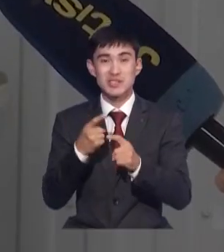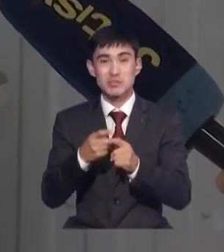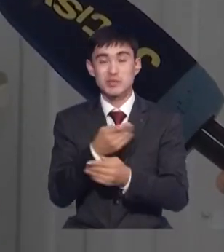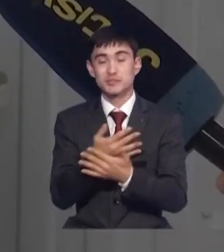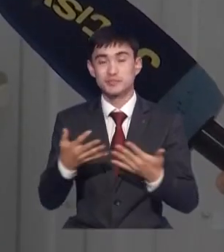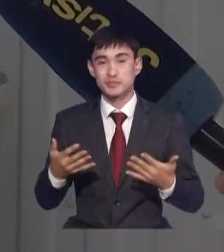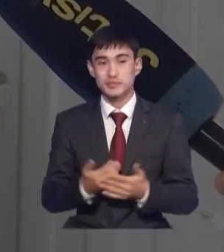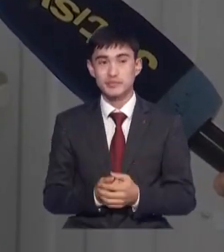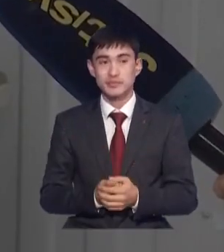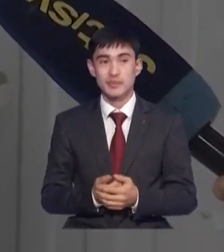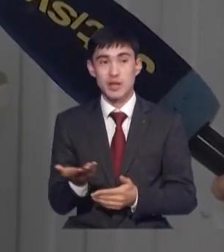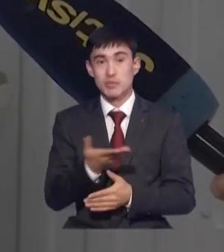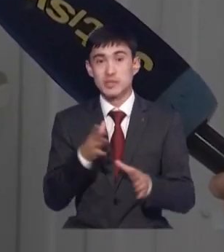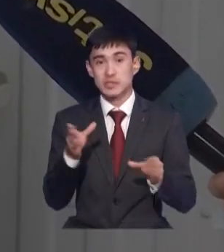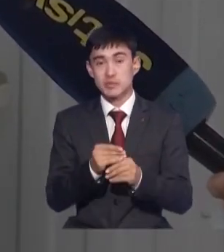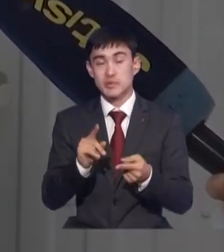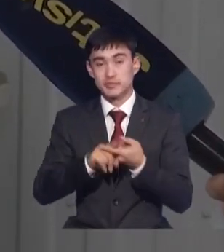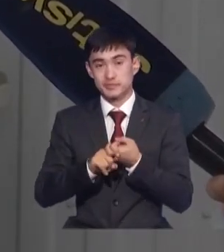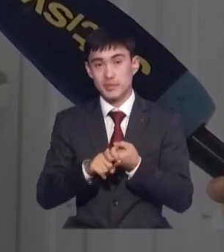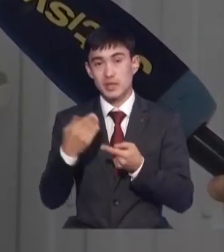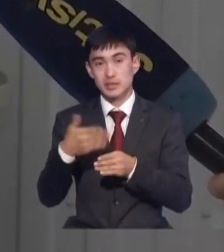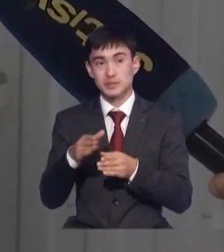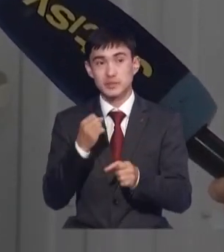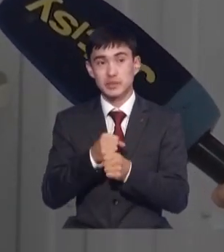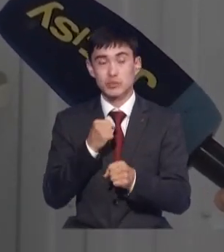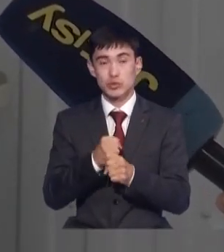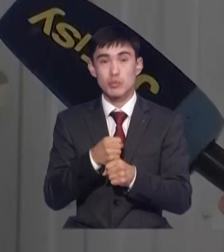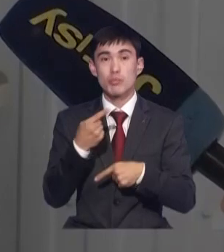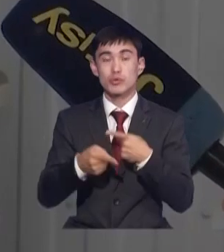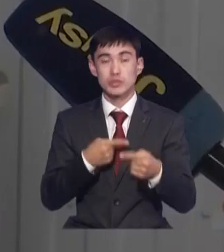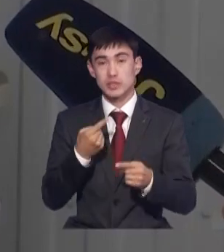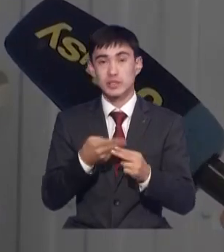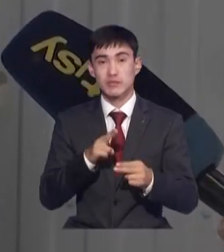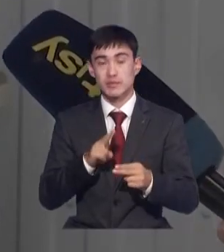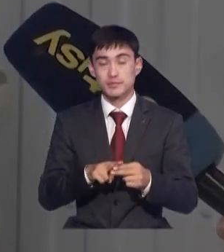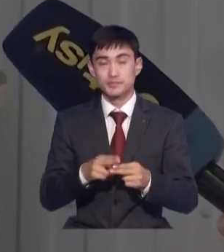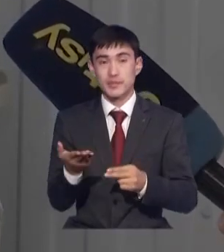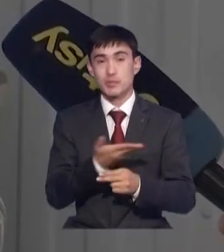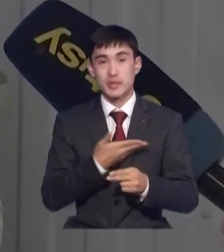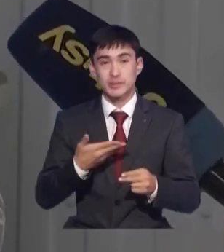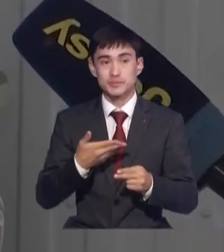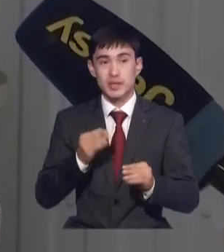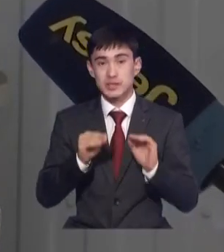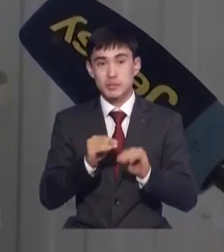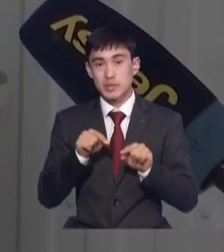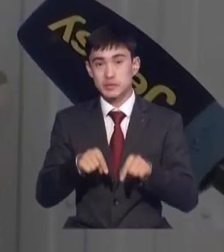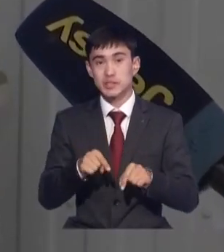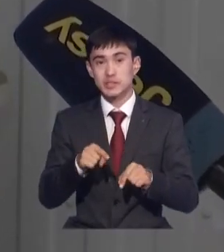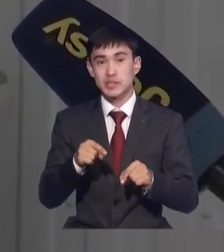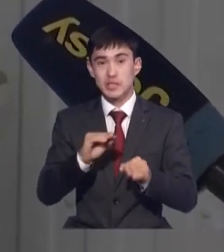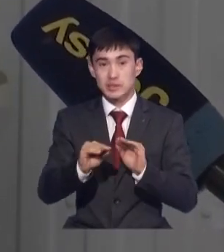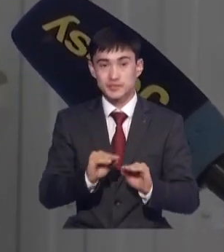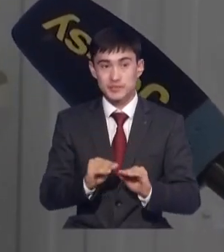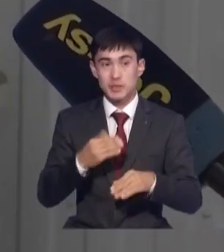сырьевой. Мы с ними контактируем, с их отделом разработок. После этого мы собираем здесь рецептуры, для этого